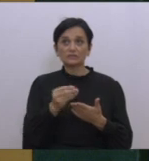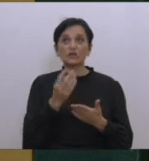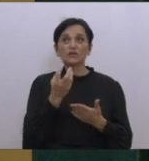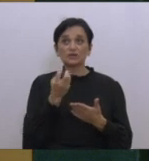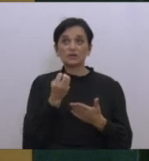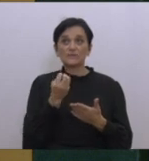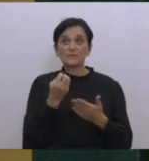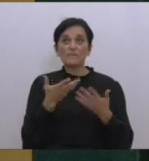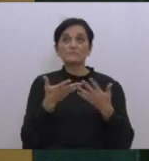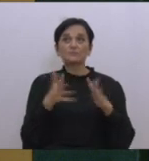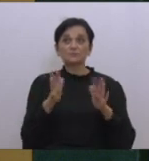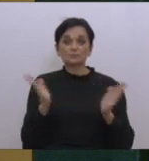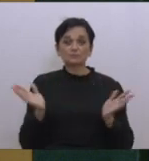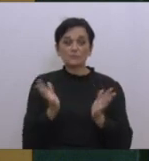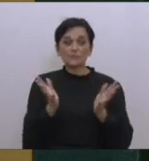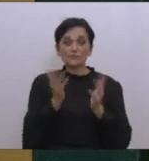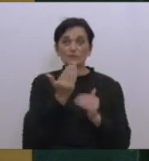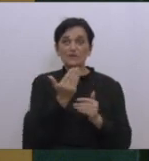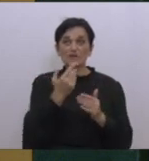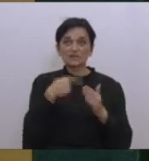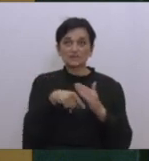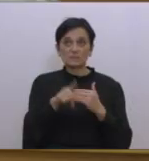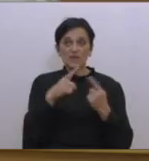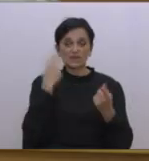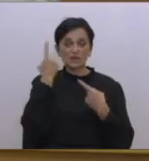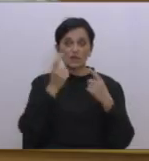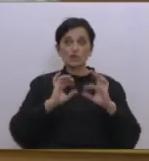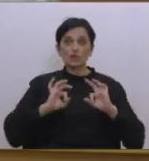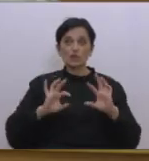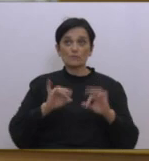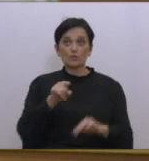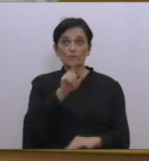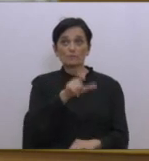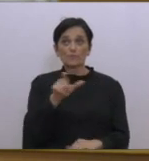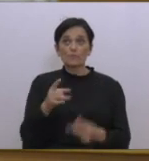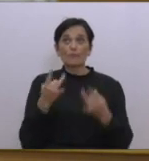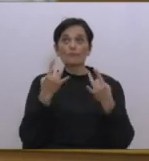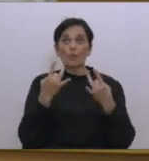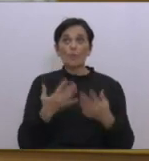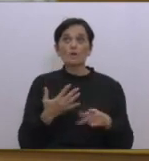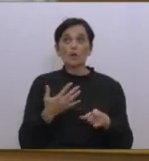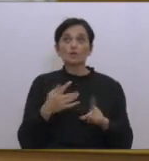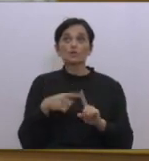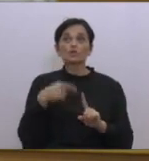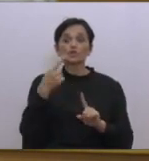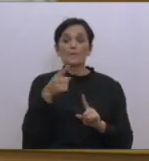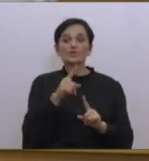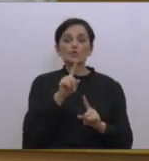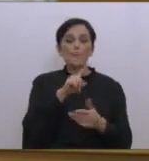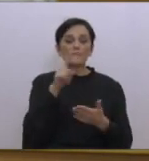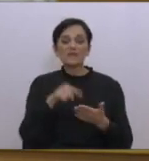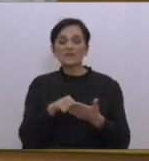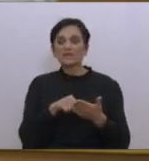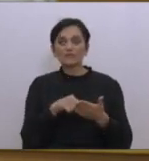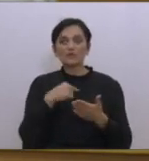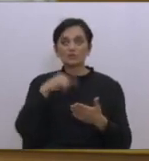უფრო მეტად წაახალისებს ამ თქვენს მიერ წარმოდგენილი ინფორმაცია ამ ადამიანებს. უბრალოდ აქაც შემდეგ კითხვა რო არის,